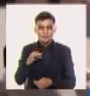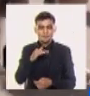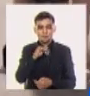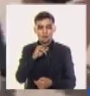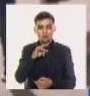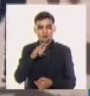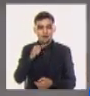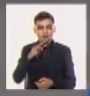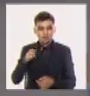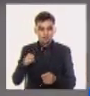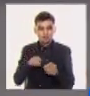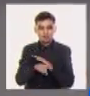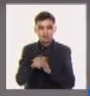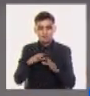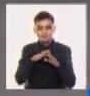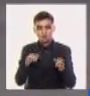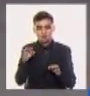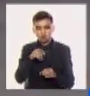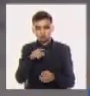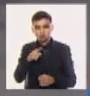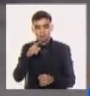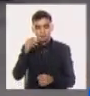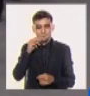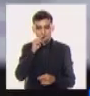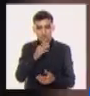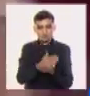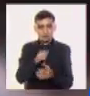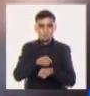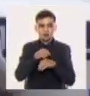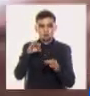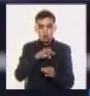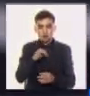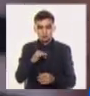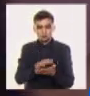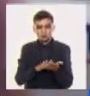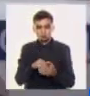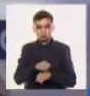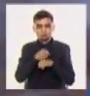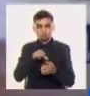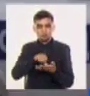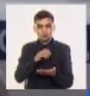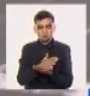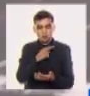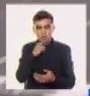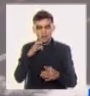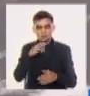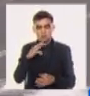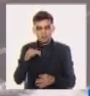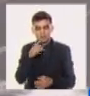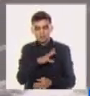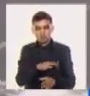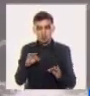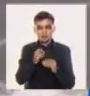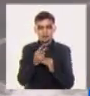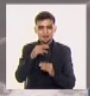Многие депутаты и члены правительства обвиняют его в организации этих митингов. Они продолжаются уже несколько дней. Российские СМИ озвучивают количество не